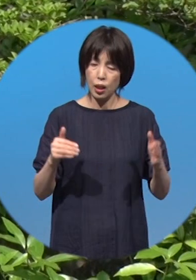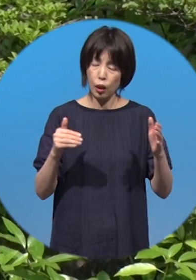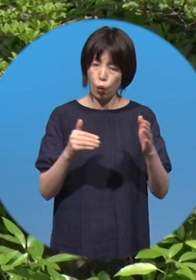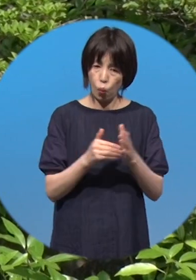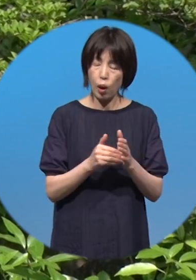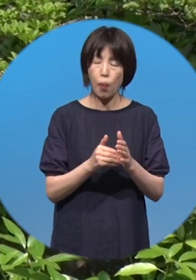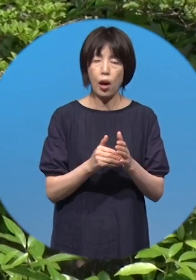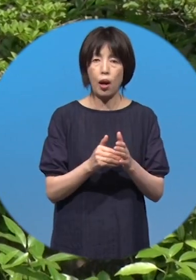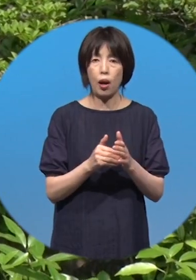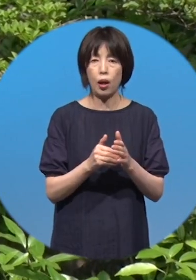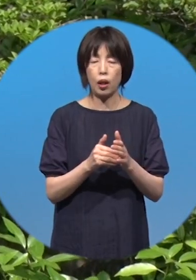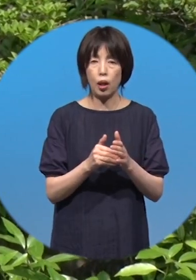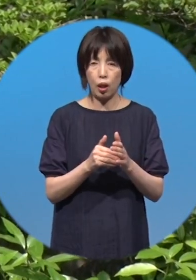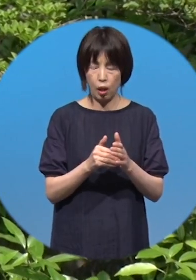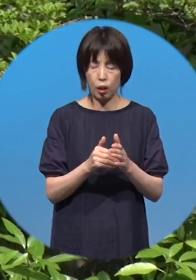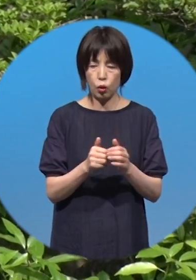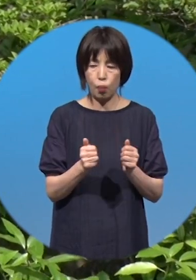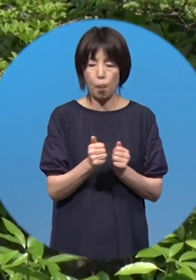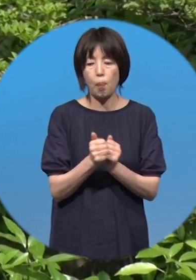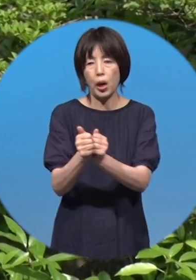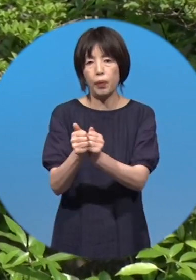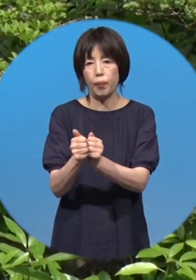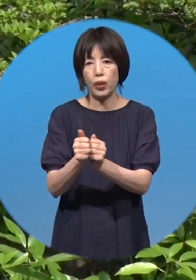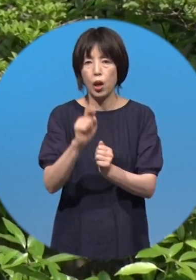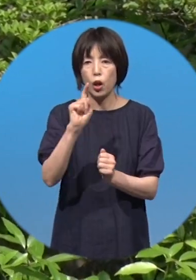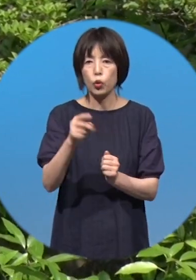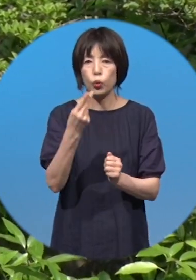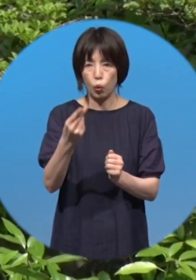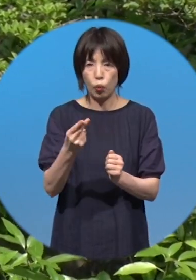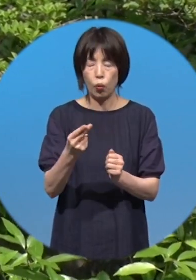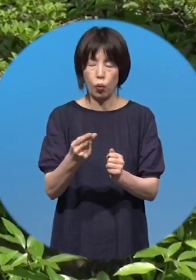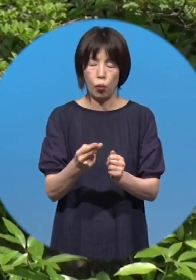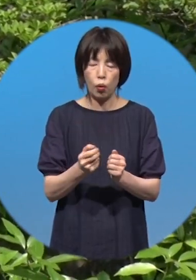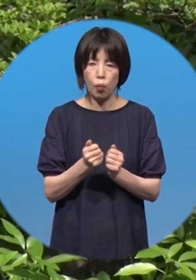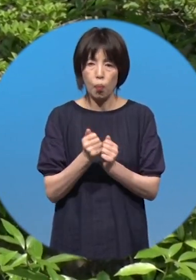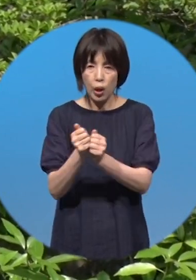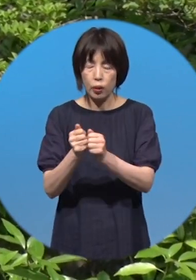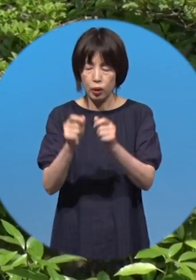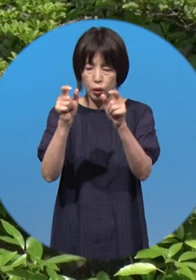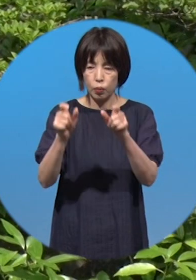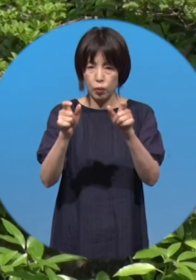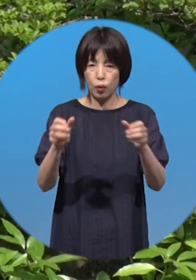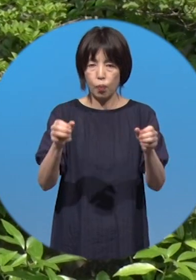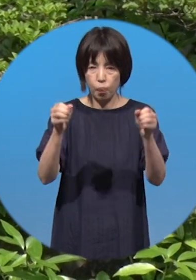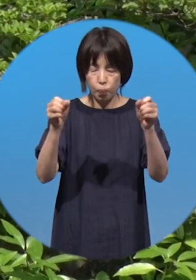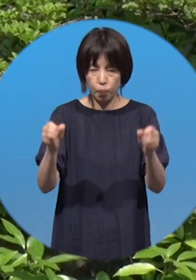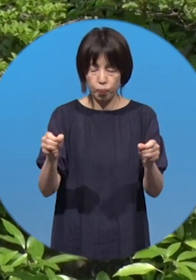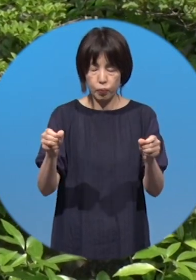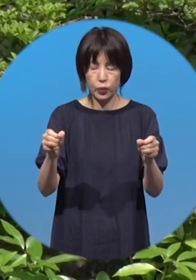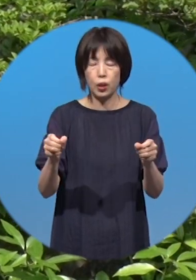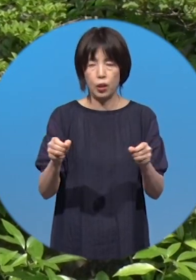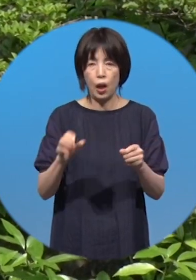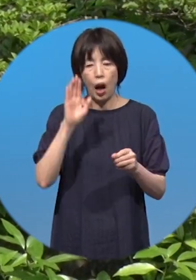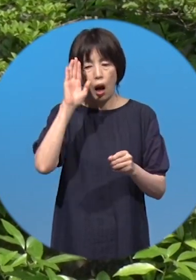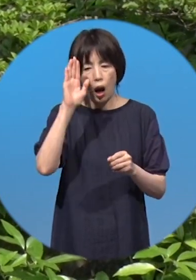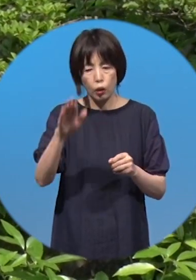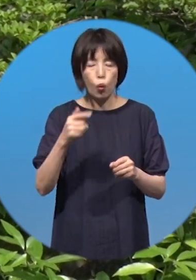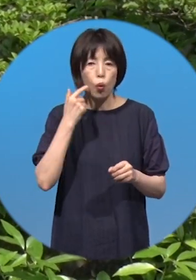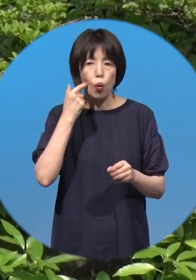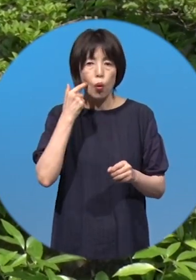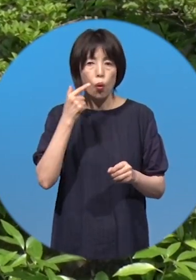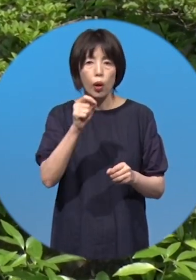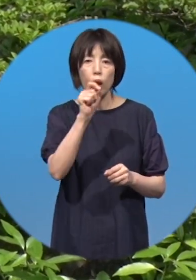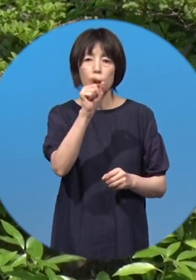には能登、島の方に流刑というような措置が取られまして、流刑後約半年